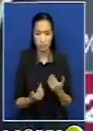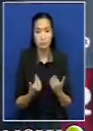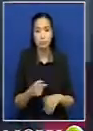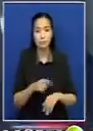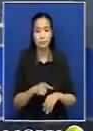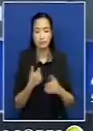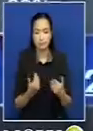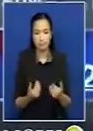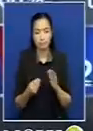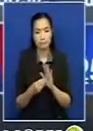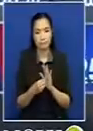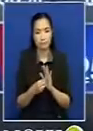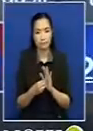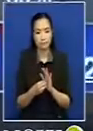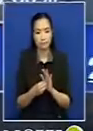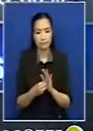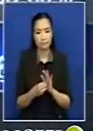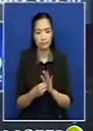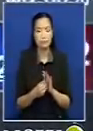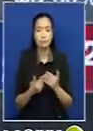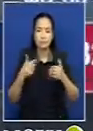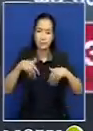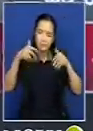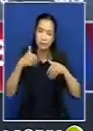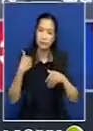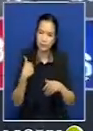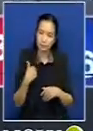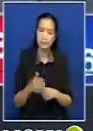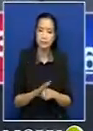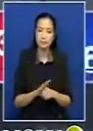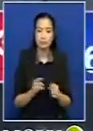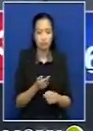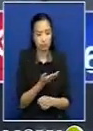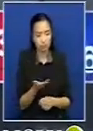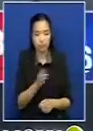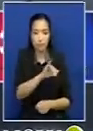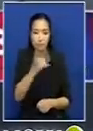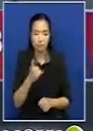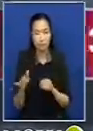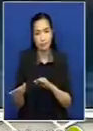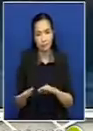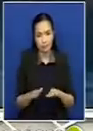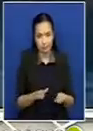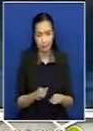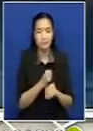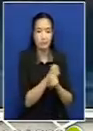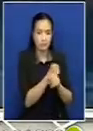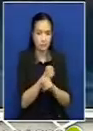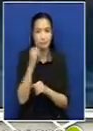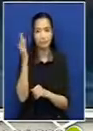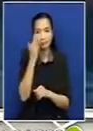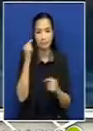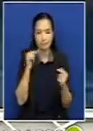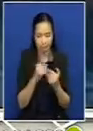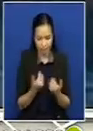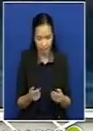ลานี้นั่นเองนะครับกรุงเทพมหานครก็ยังถือได้ว่ายังมีฝนตกครับเพราะฉะนั้นในบางพื้นที่ยังคงต้องเตรียมความพร้อมรับมือกับสภาพอากาศ